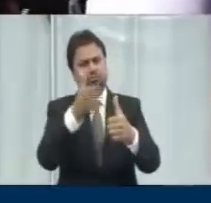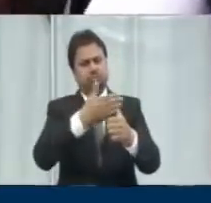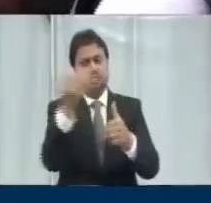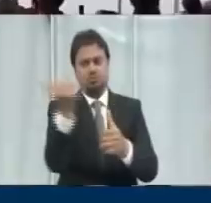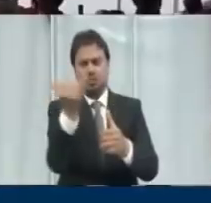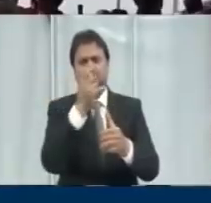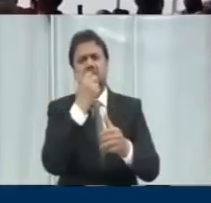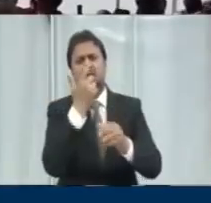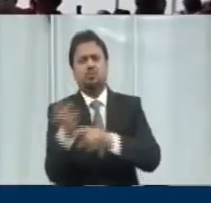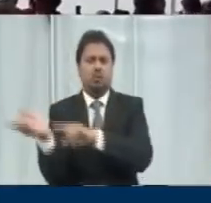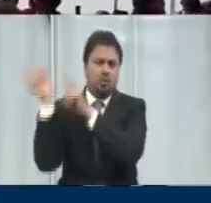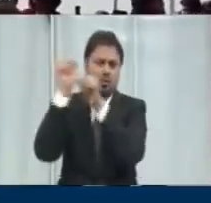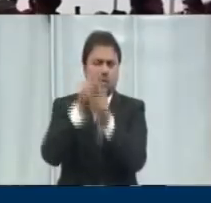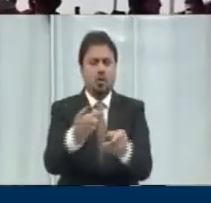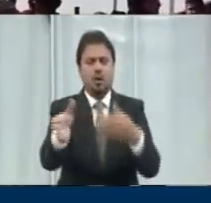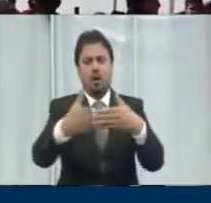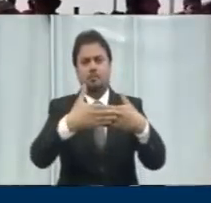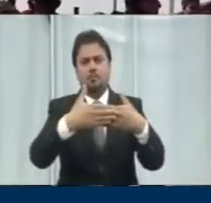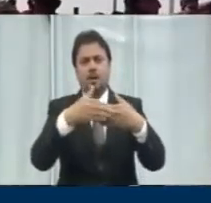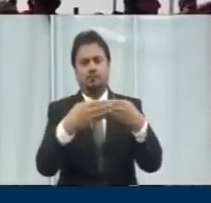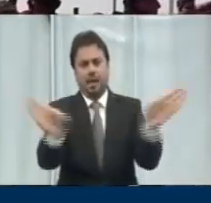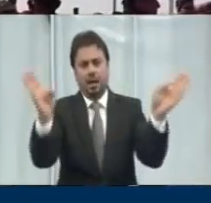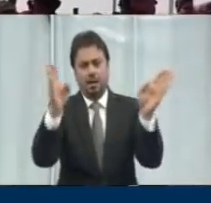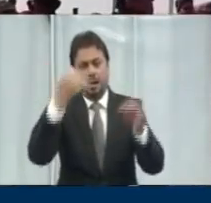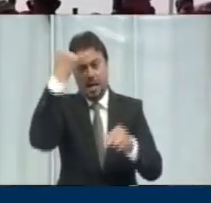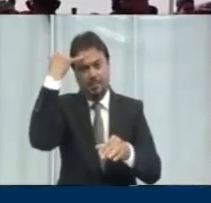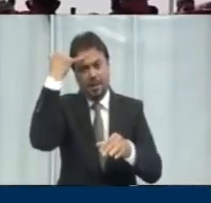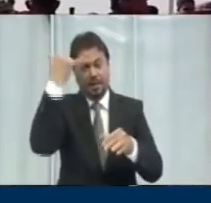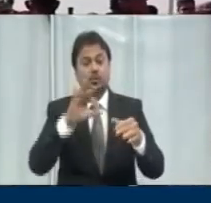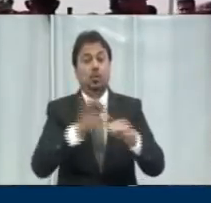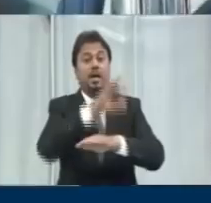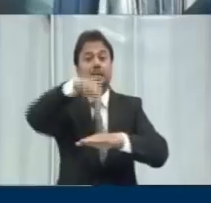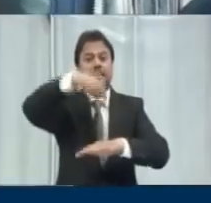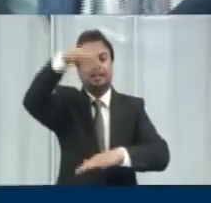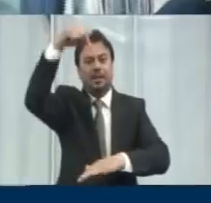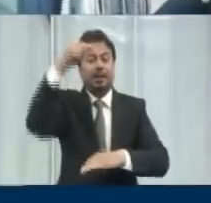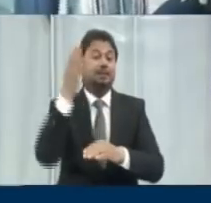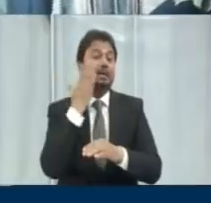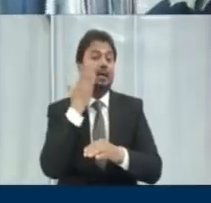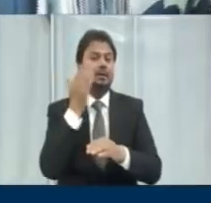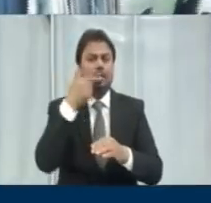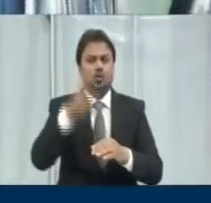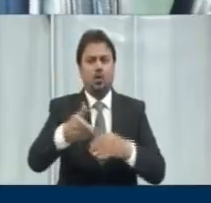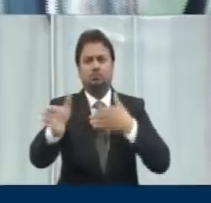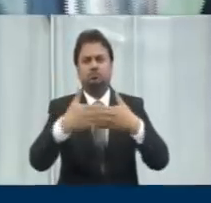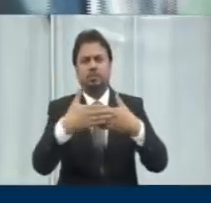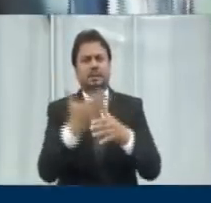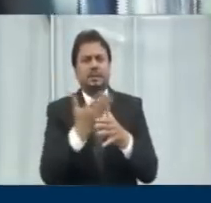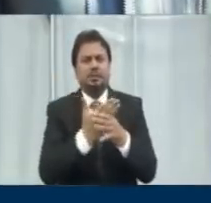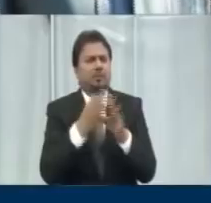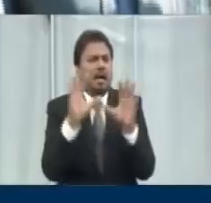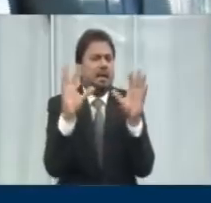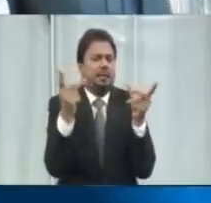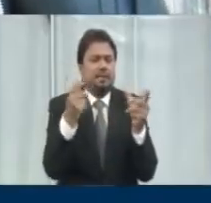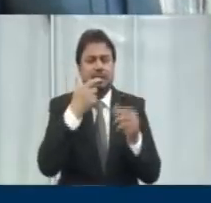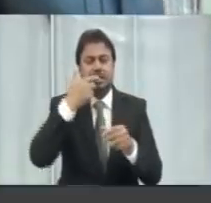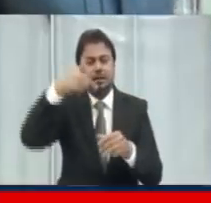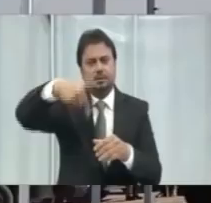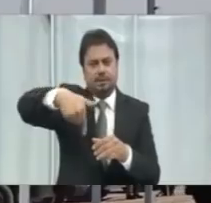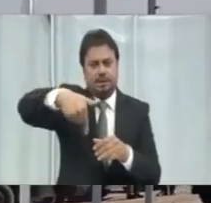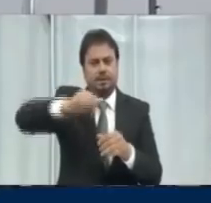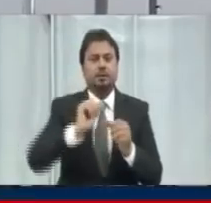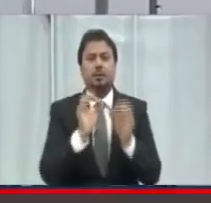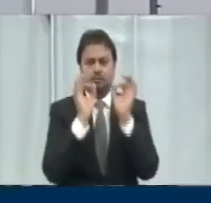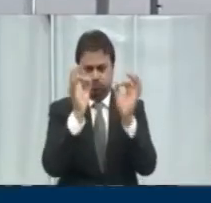التي تربط بين محافظتي صلاح الدين والأنبار. الافتتاح الذي جاء بعد غلق الطريق لأكثر من 6 سنوات